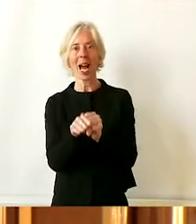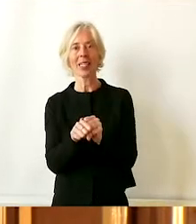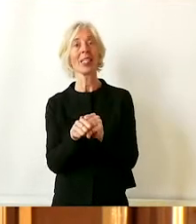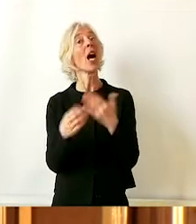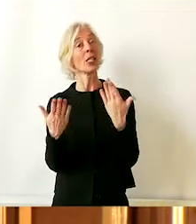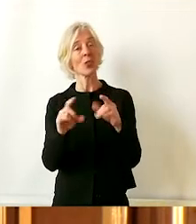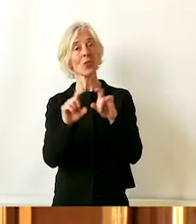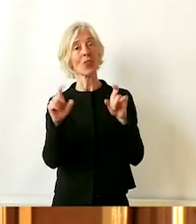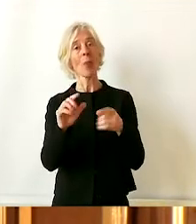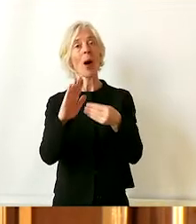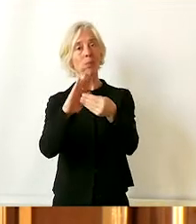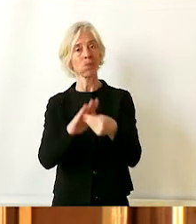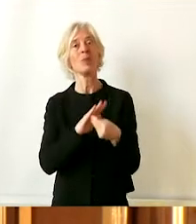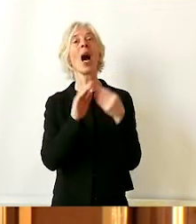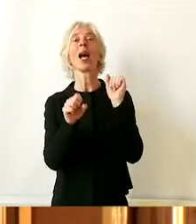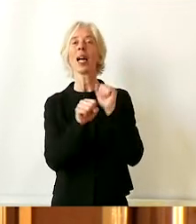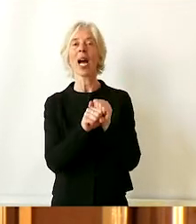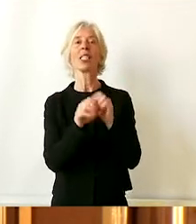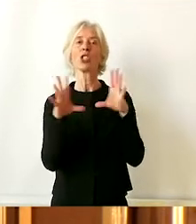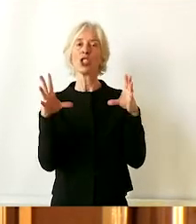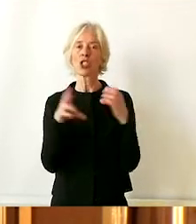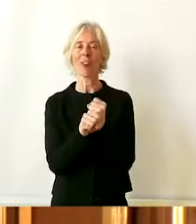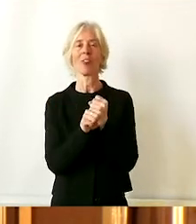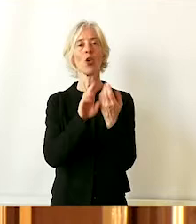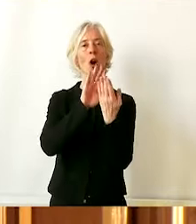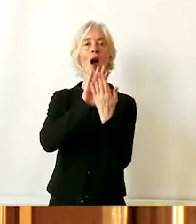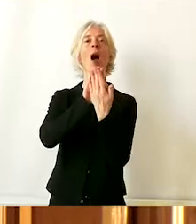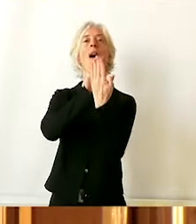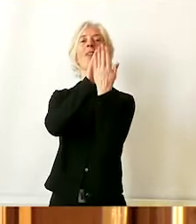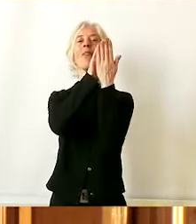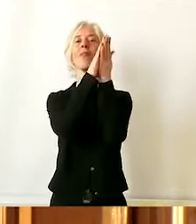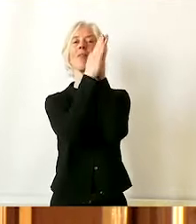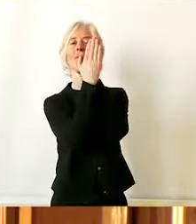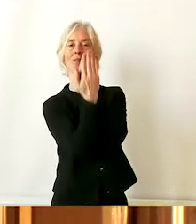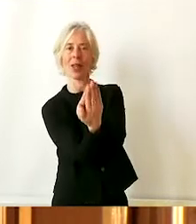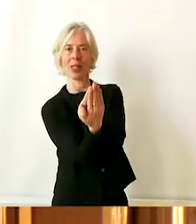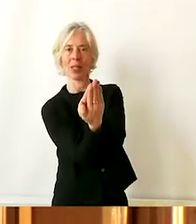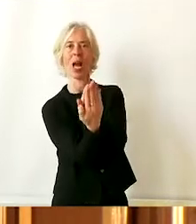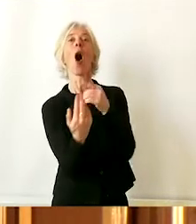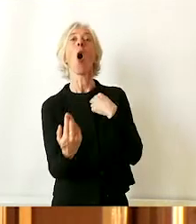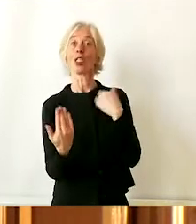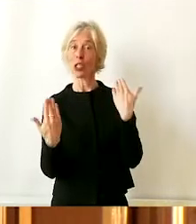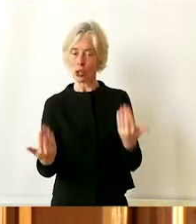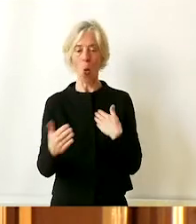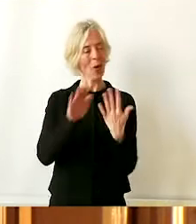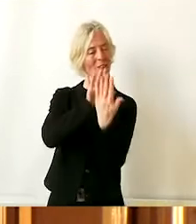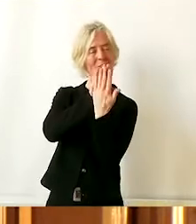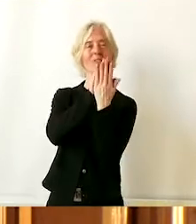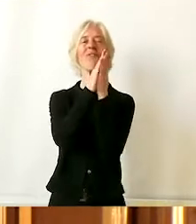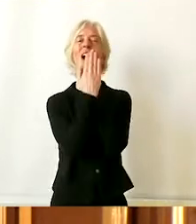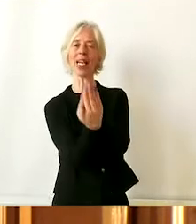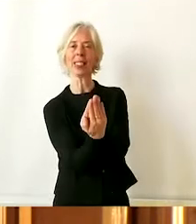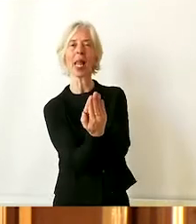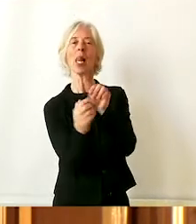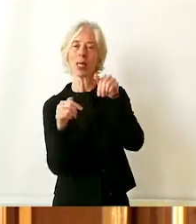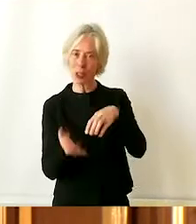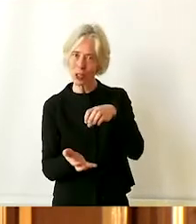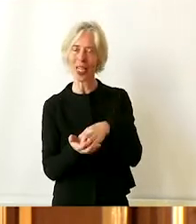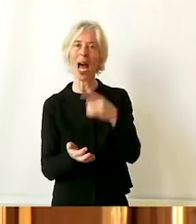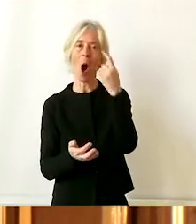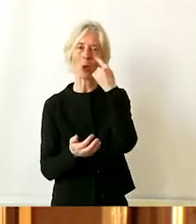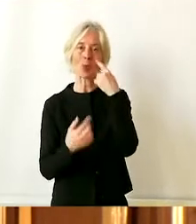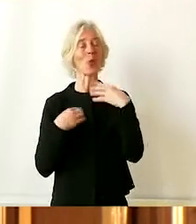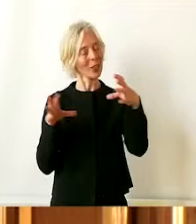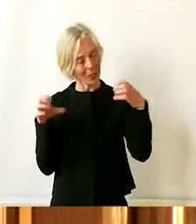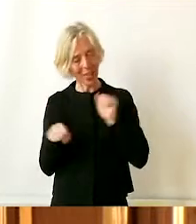diese Transformation gelingt. Und auf diese Transformation mit Ihnen, Made in Augsburg, hinaus in die Welt, freue ich mich.